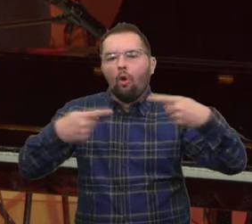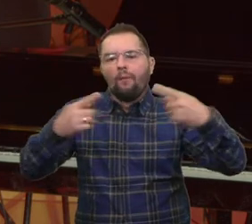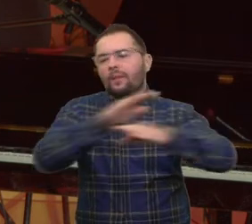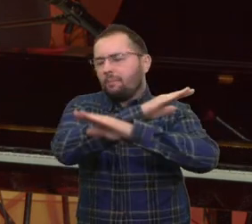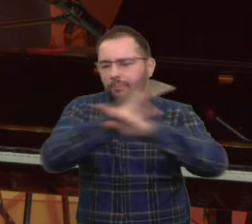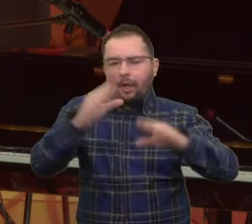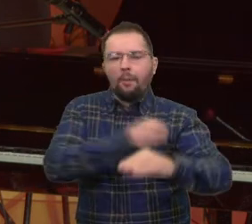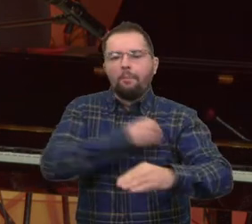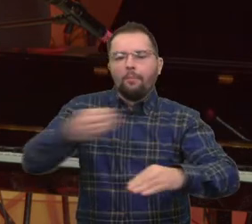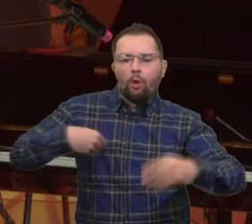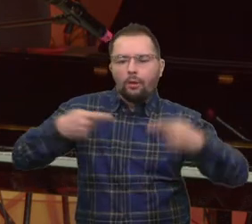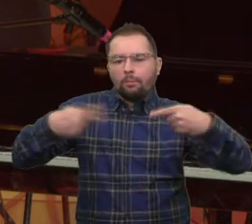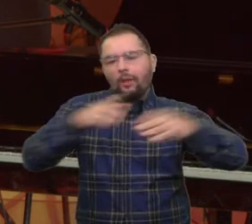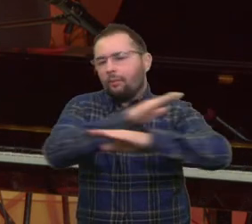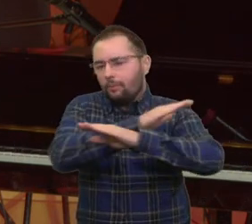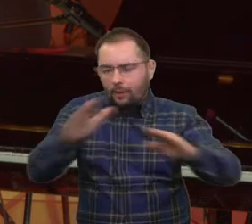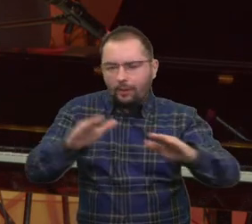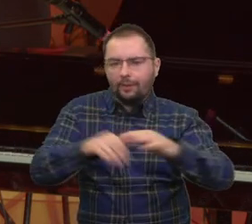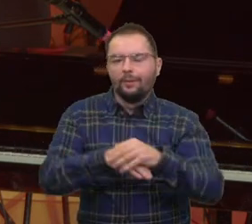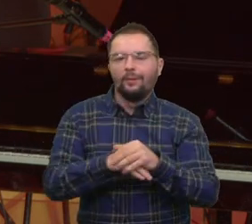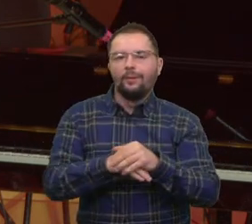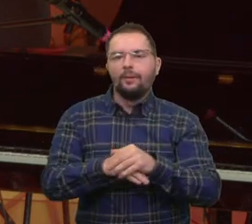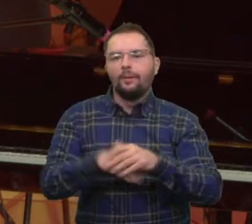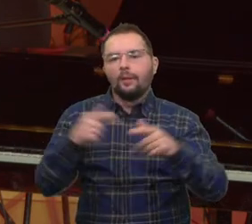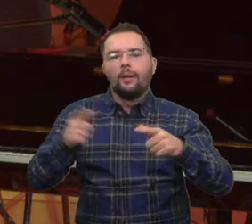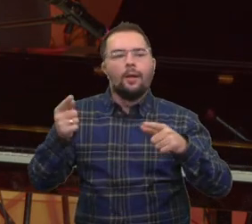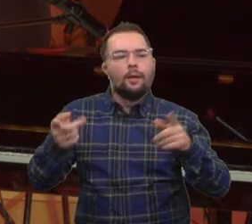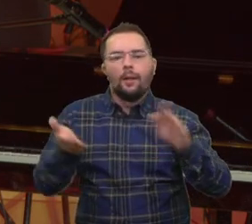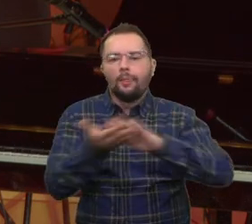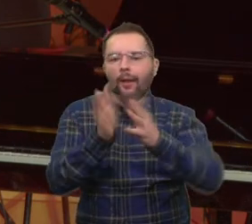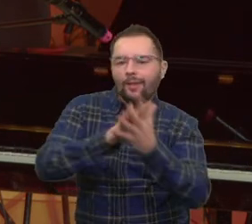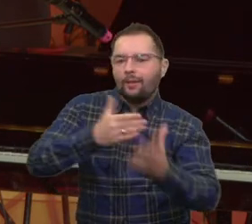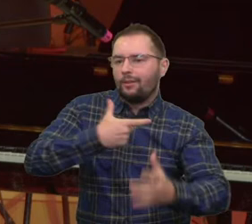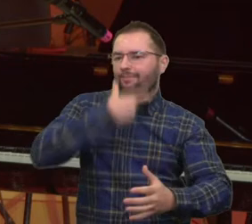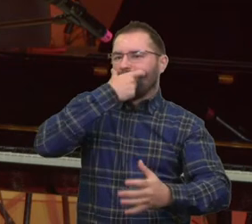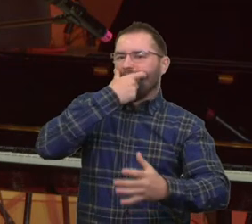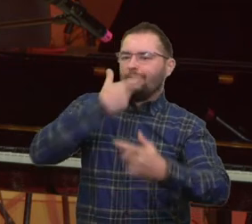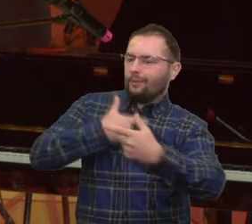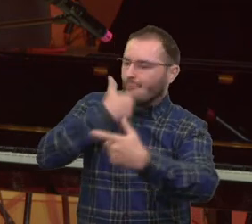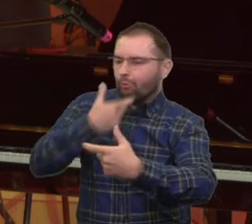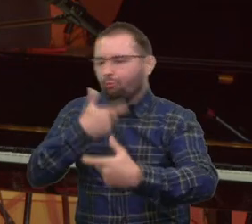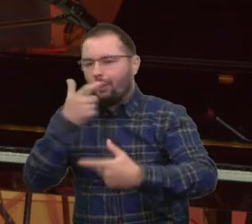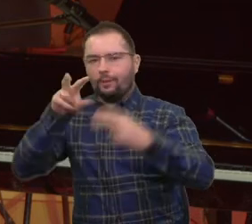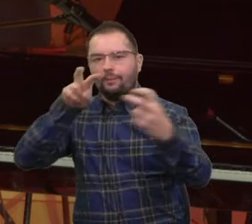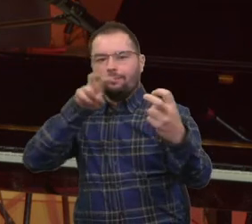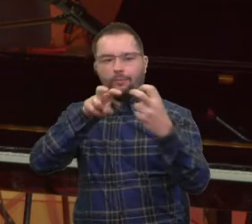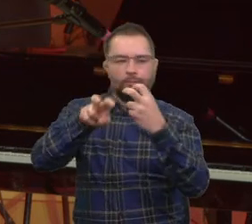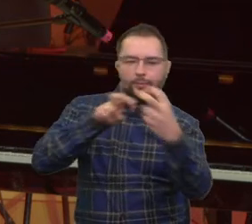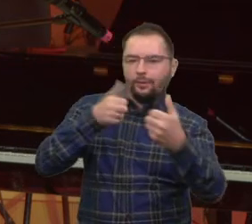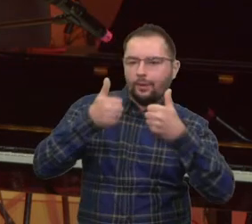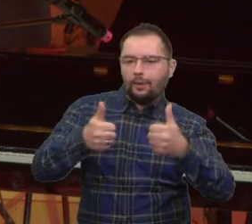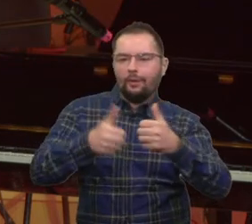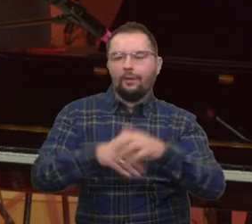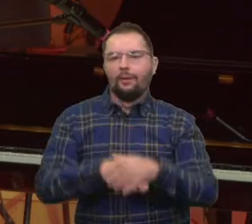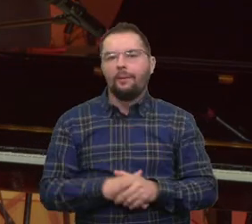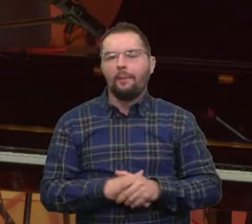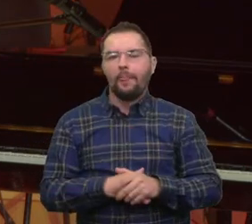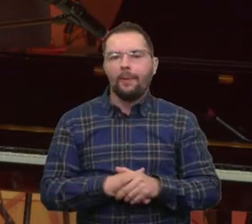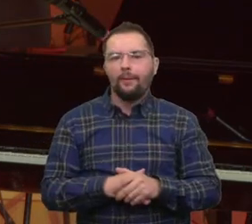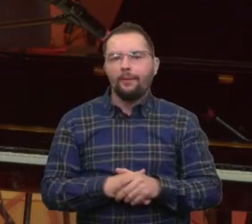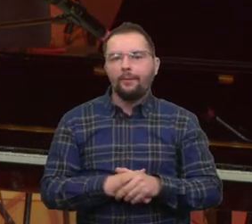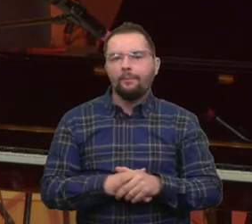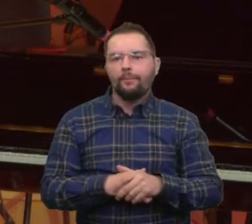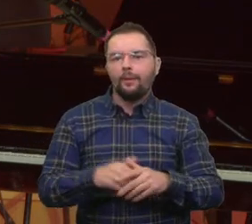nie wiadomo nawet jaki, uśmiechać się do siebie każdego dnia. Dla mnie to jest wielka przyjemność i szacunek być tutaj z państwem.